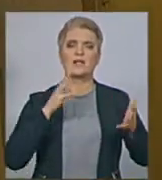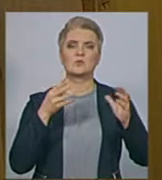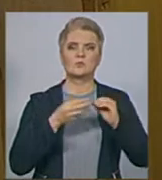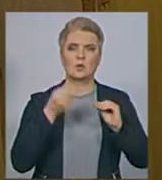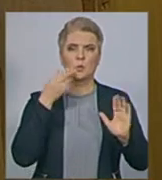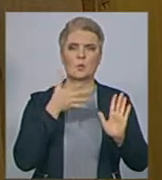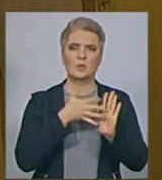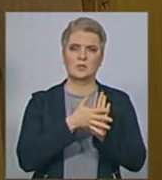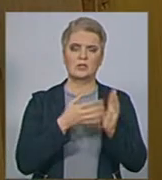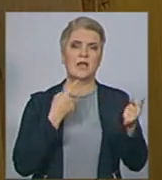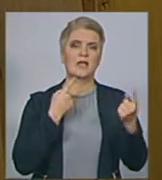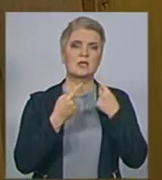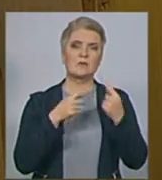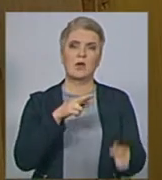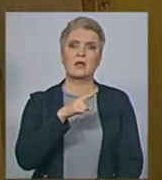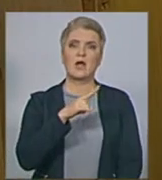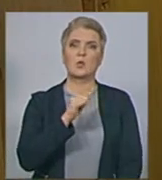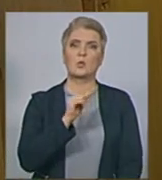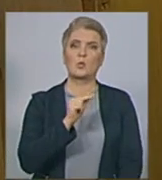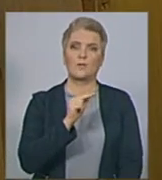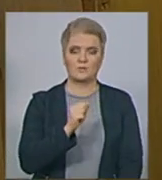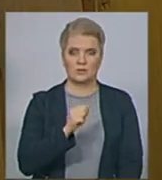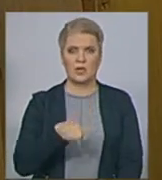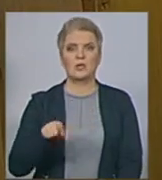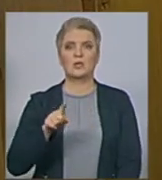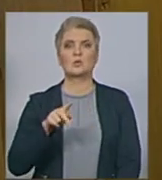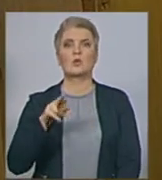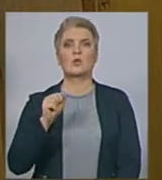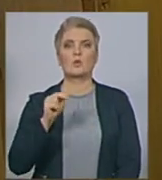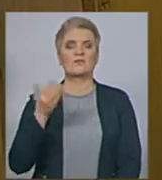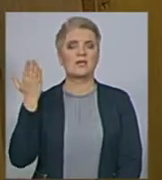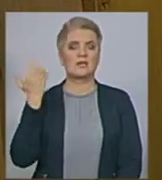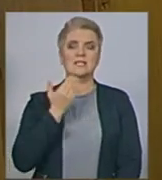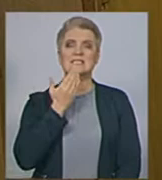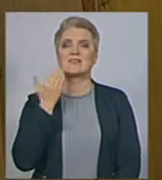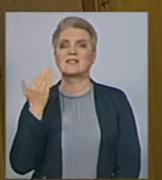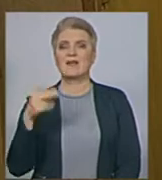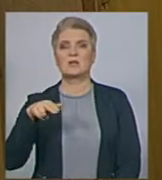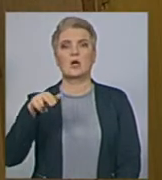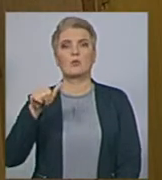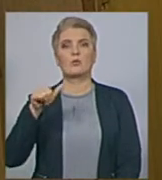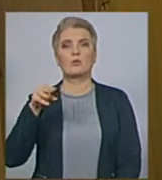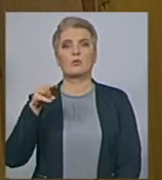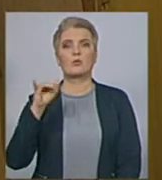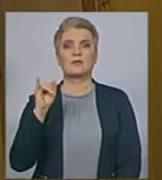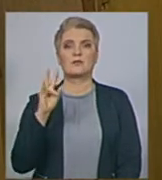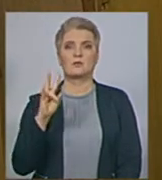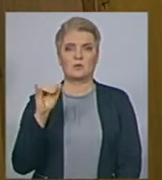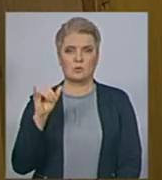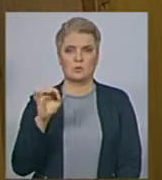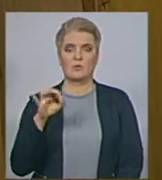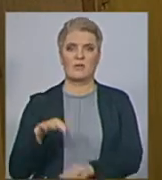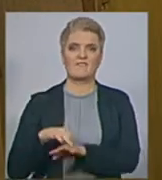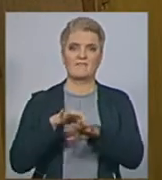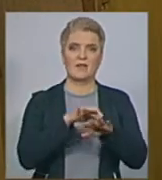інтерв'ю Януковича, та й те, що Янукович раніше звертався до Володимира Путіна про введення віз на територію України.